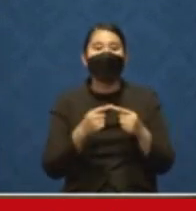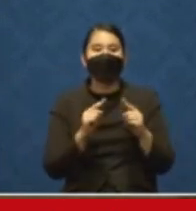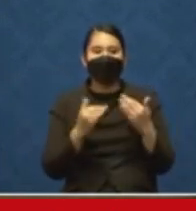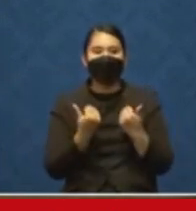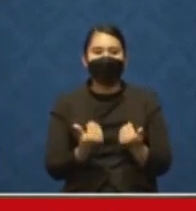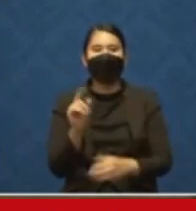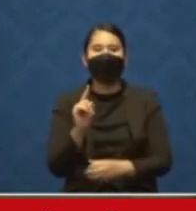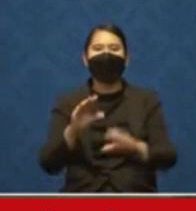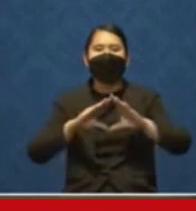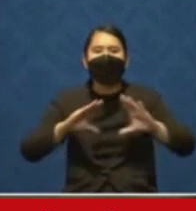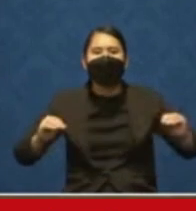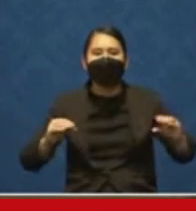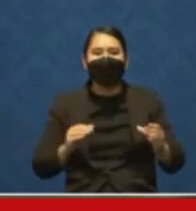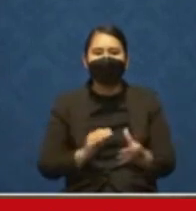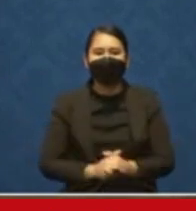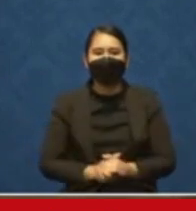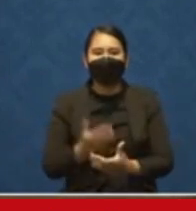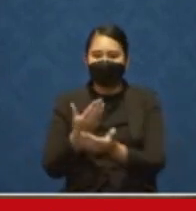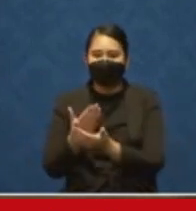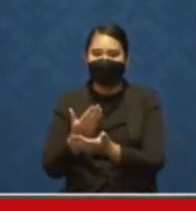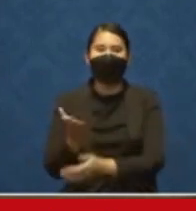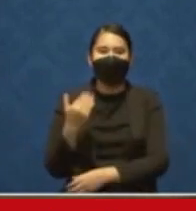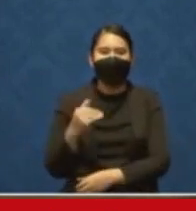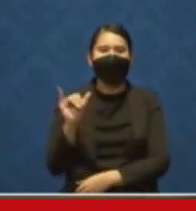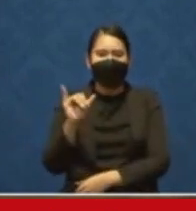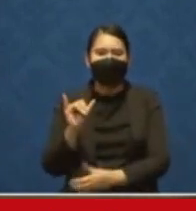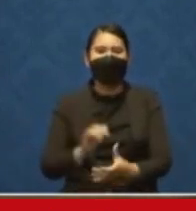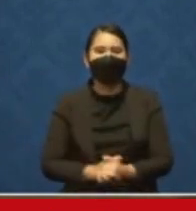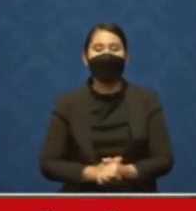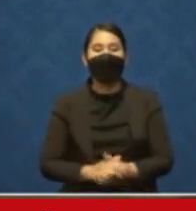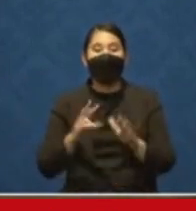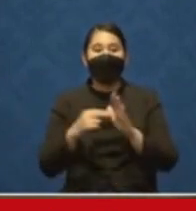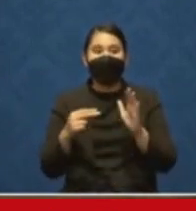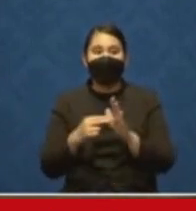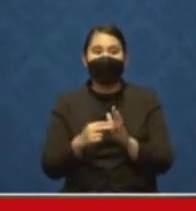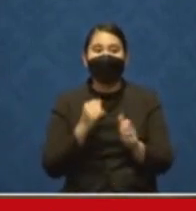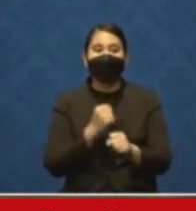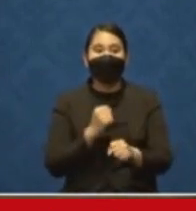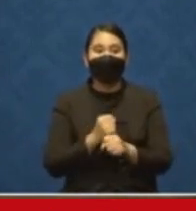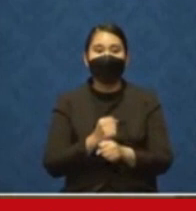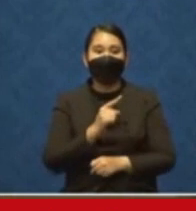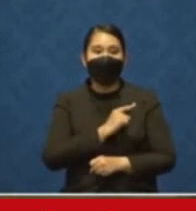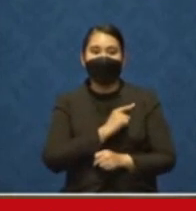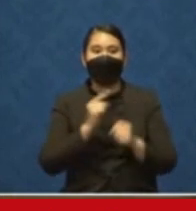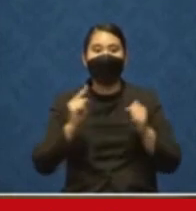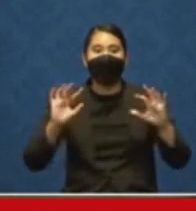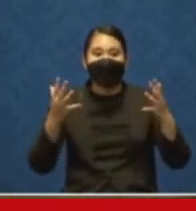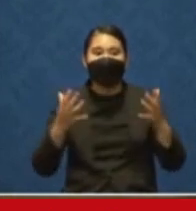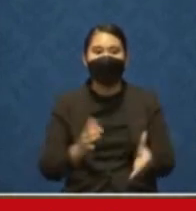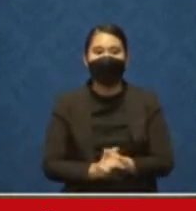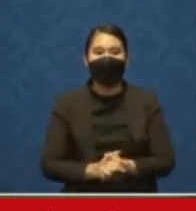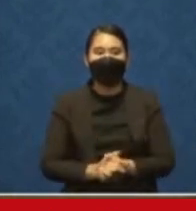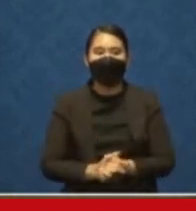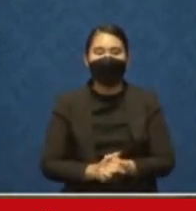จ่ายไปก่อนบวกกับค่าเสียหาย 4หมื่นล้านกลับมาก็แกจากวันนั้นจนถึงวันนี้นิ่ง